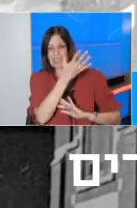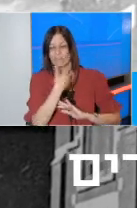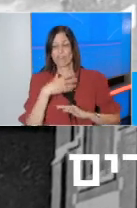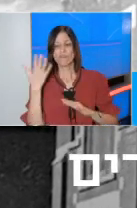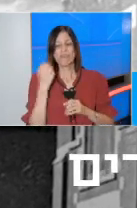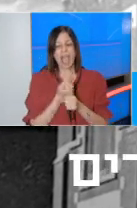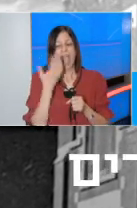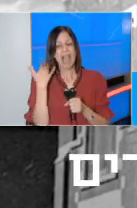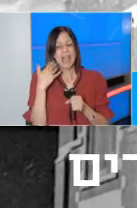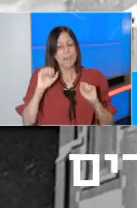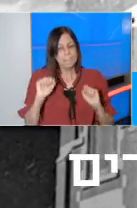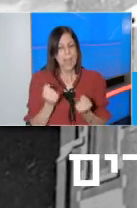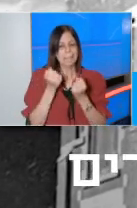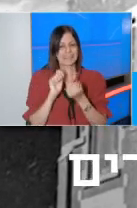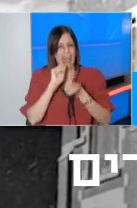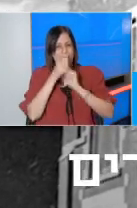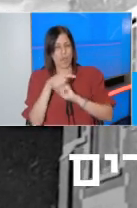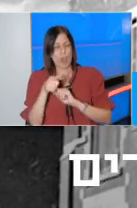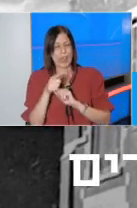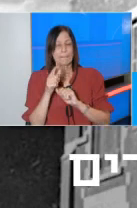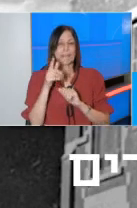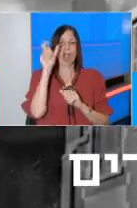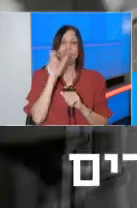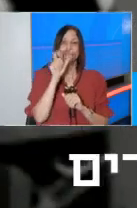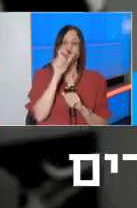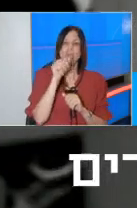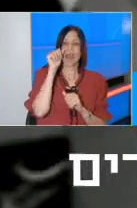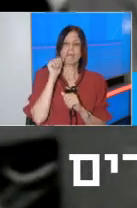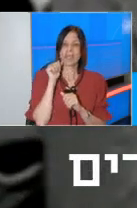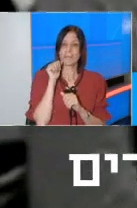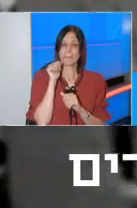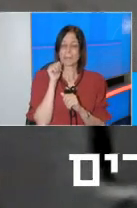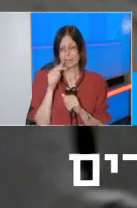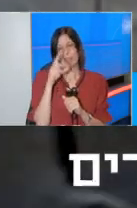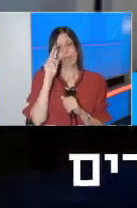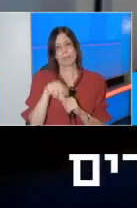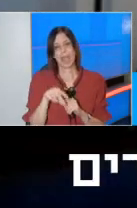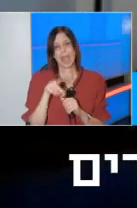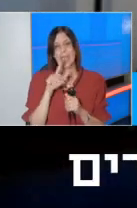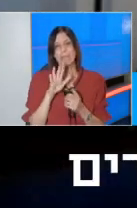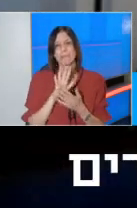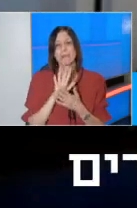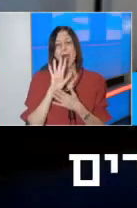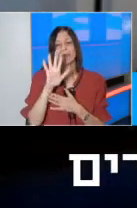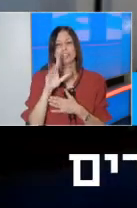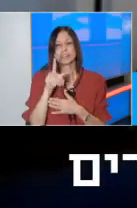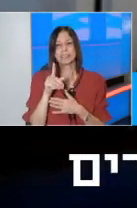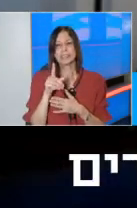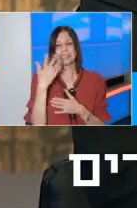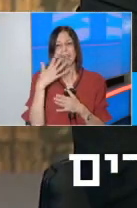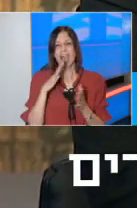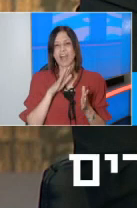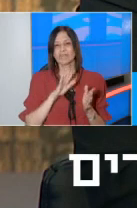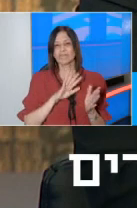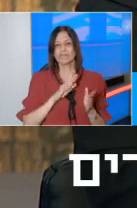אותם כאילו לאנשים לבנים. ב-2015 זה הוכר כג'נוסייד תרבותי. נכון